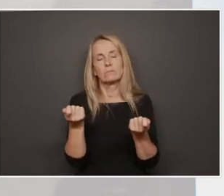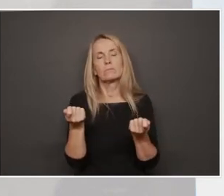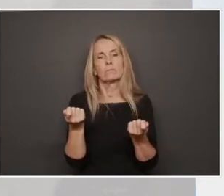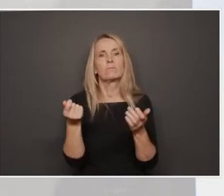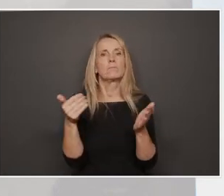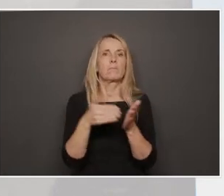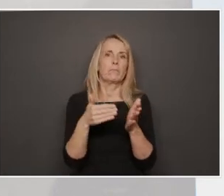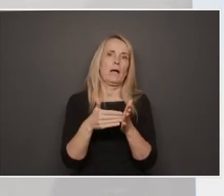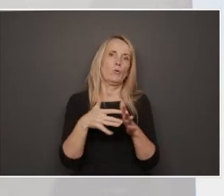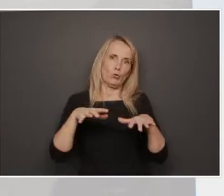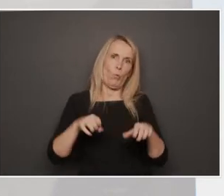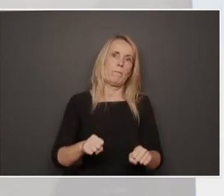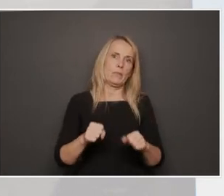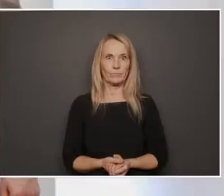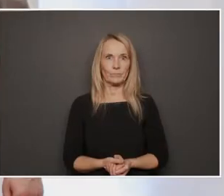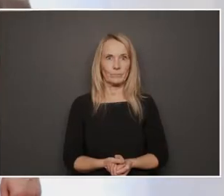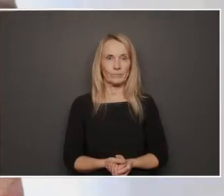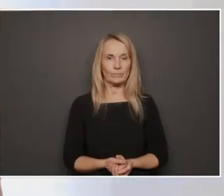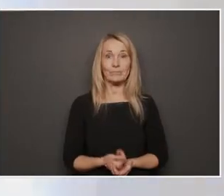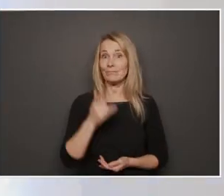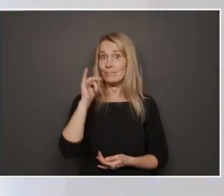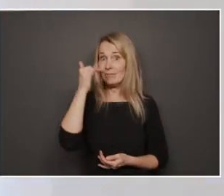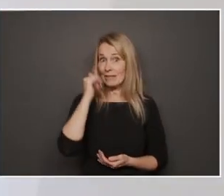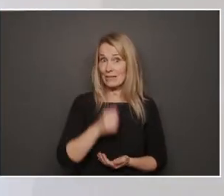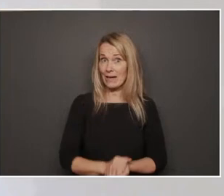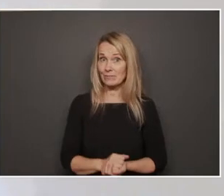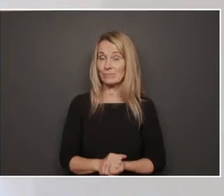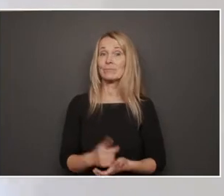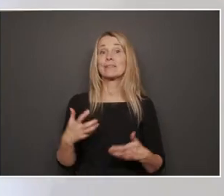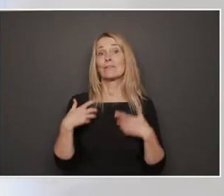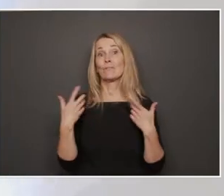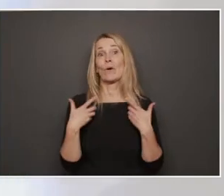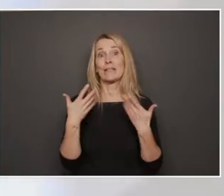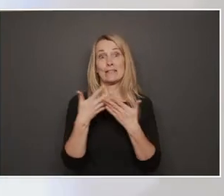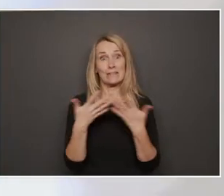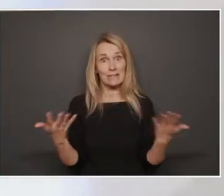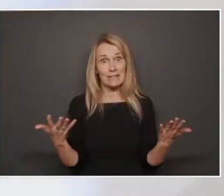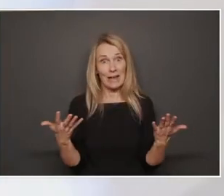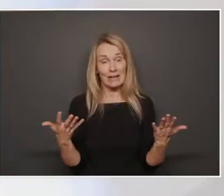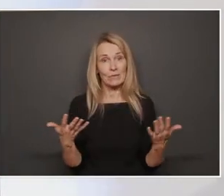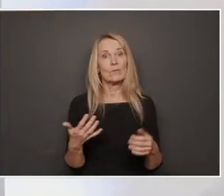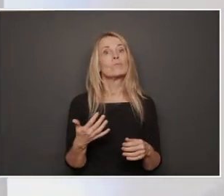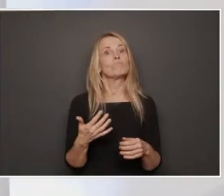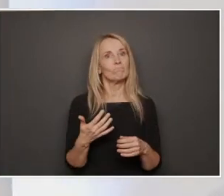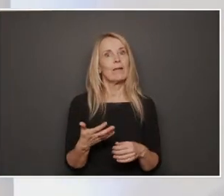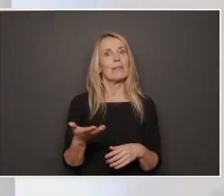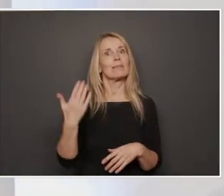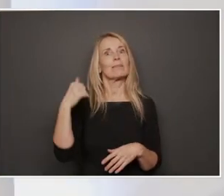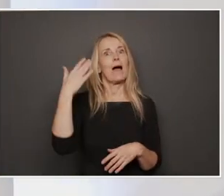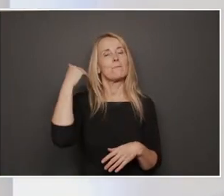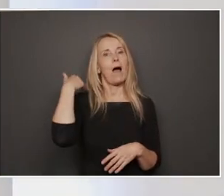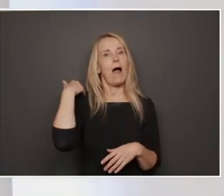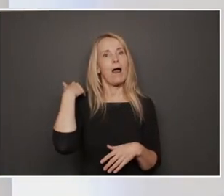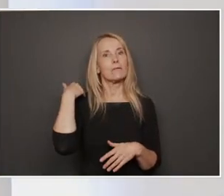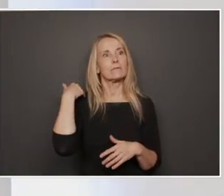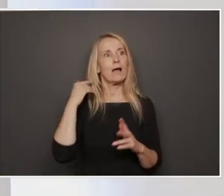also kompetente Unterstützung. Ja, wir freuen uns sehr, dass sich letztlich die damaligen Aktivitäten in Tirol,